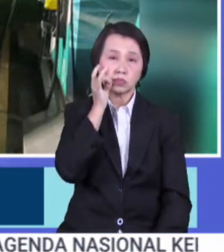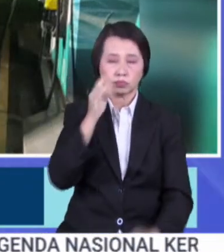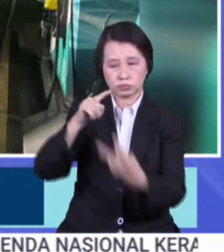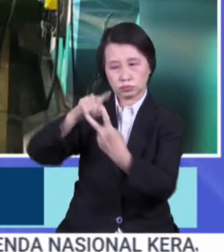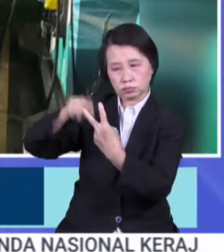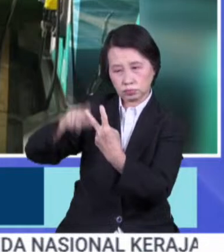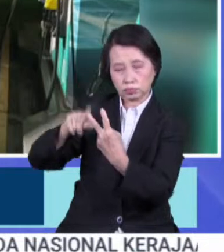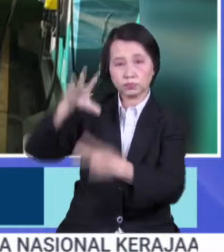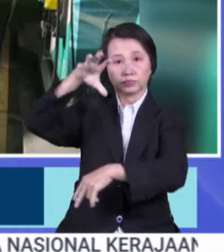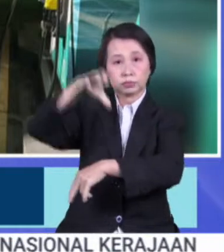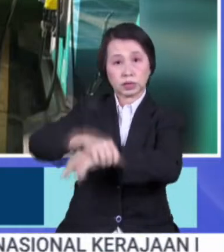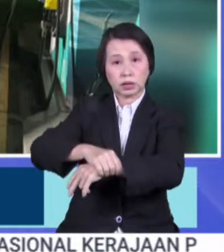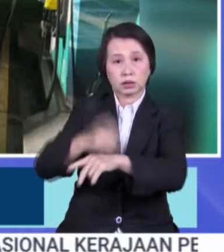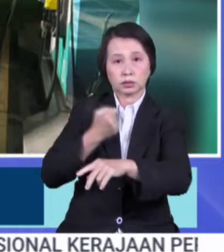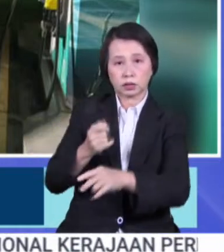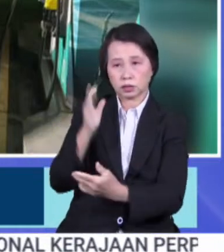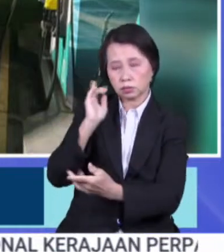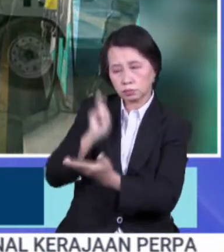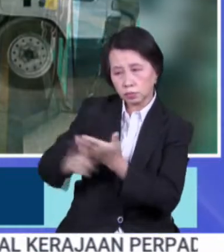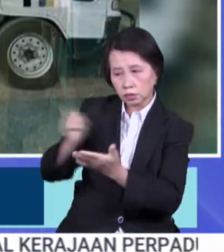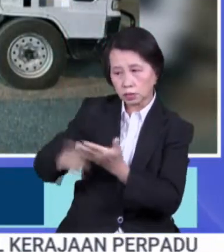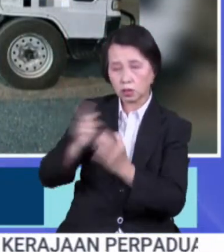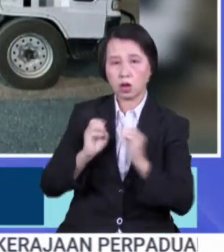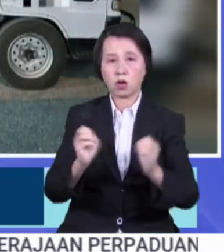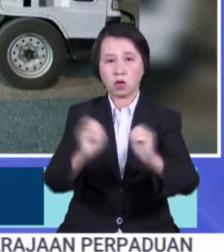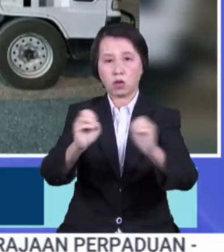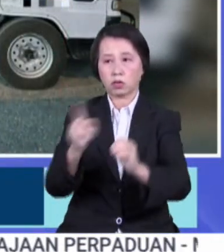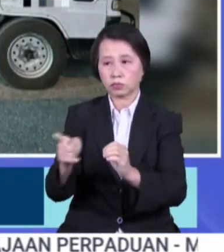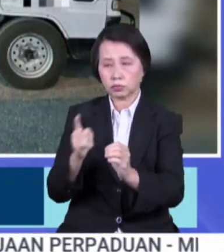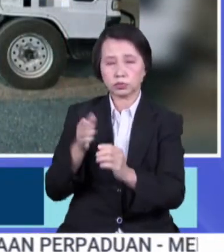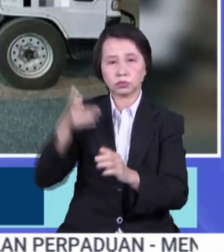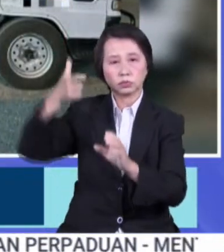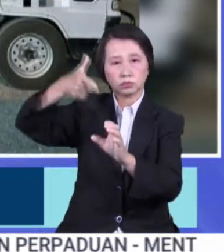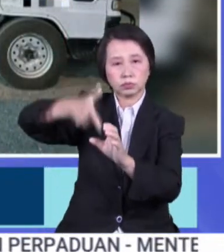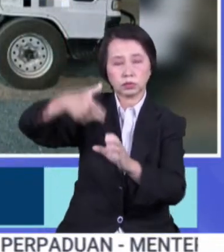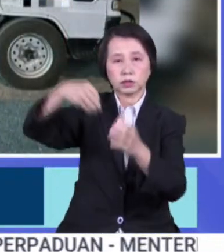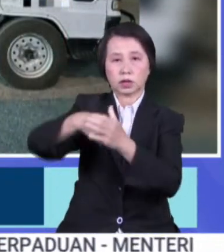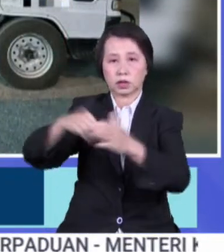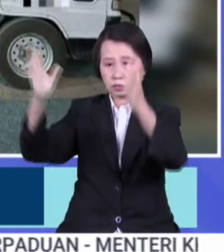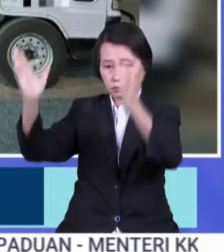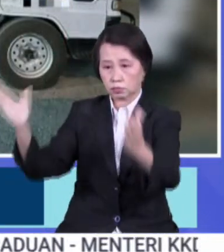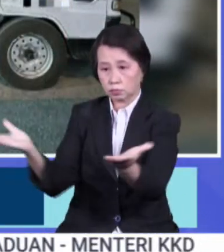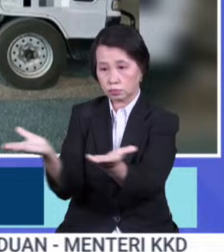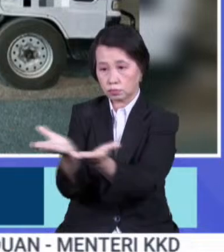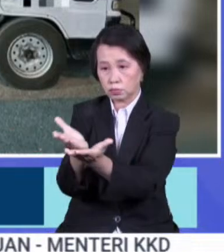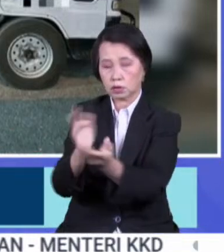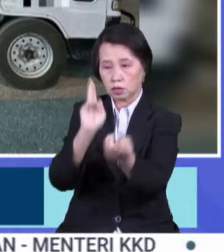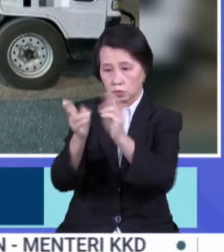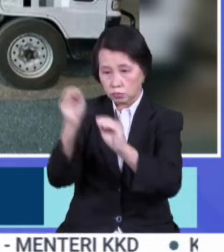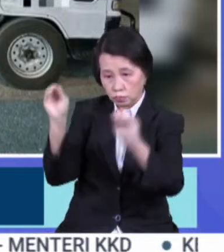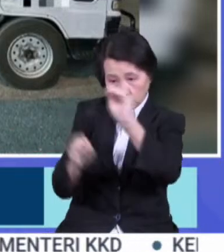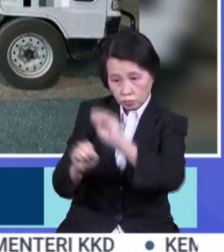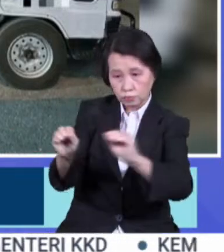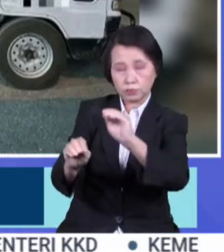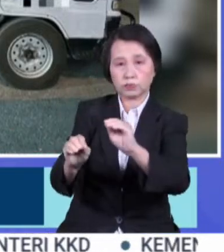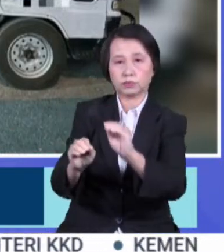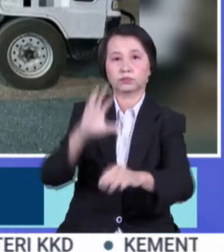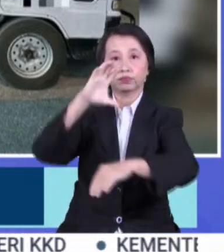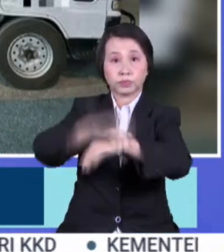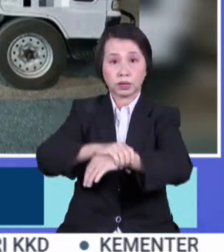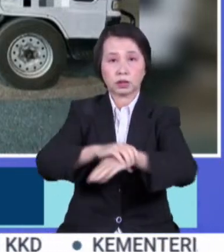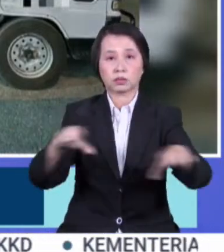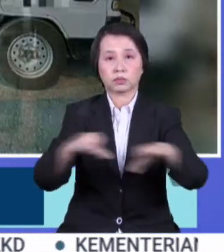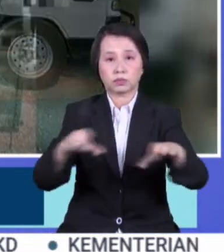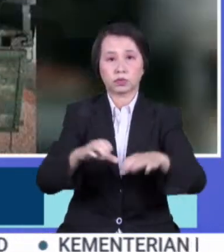mereka ditahan hasil pemeriksaan OPS ketika mengisi diesel ke dalam tangki yang diubah suai. Penahanan berkenaan